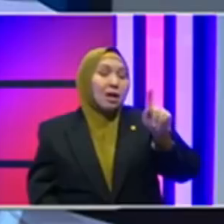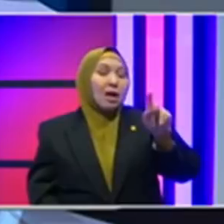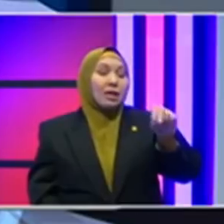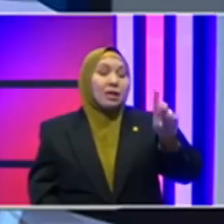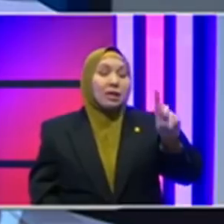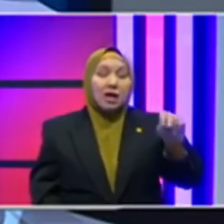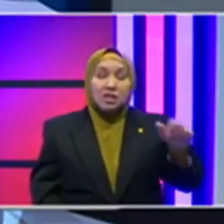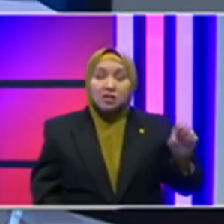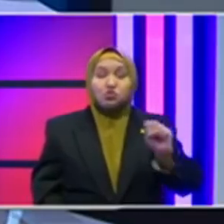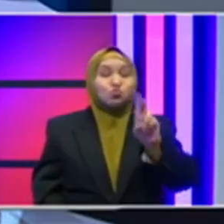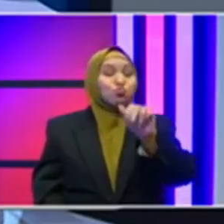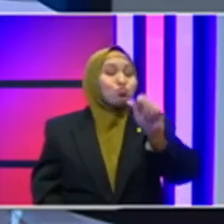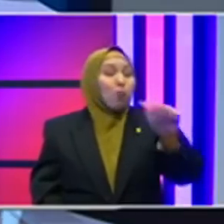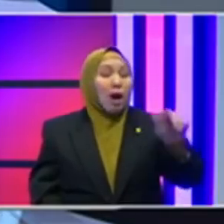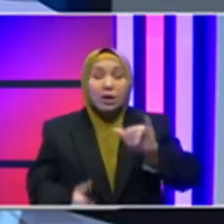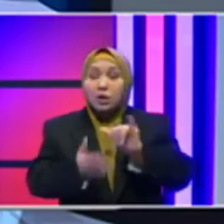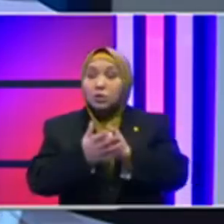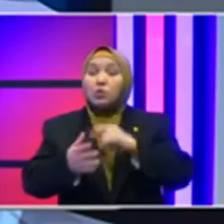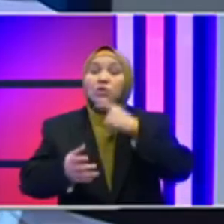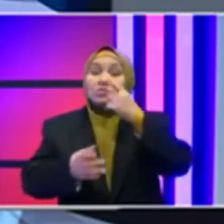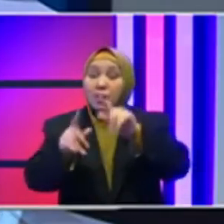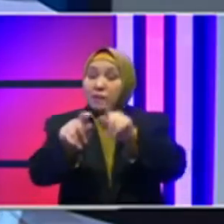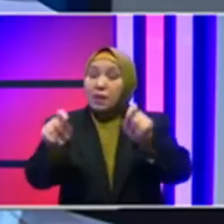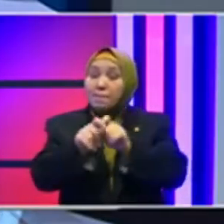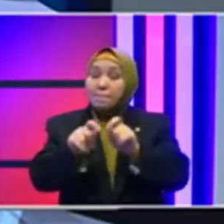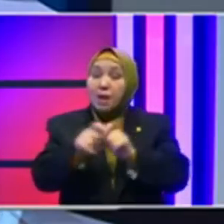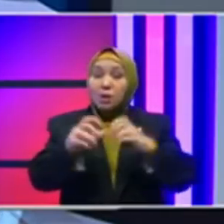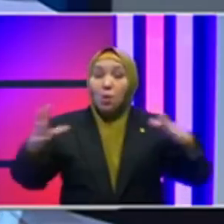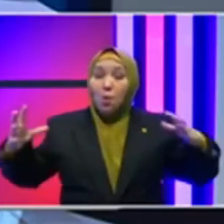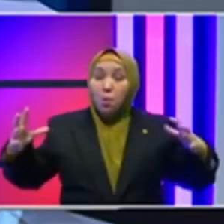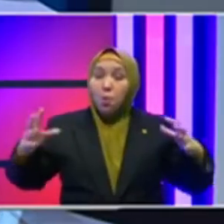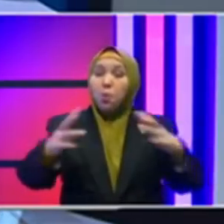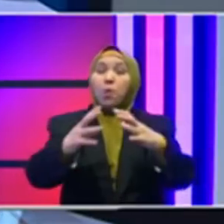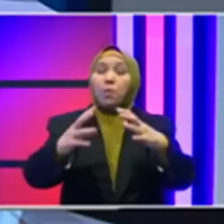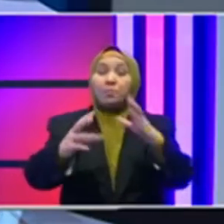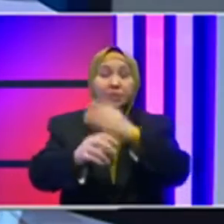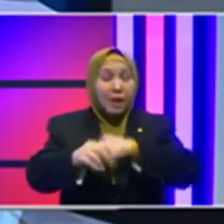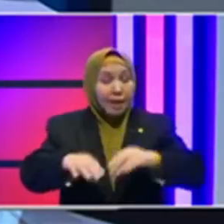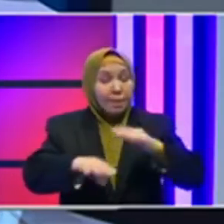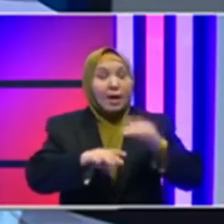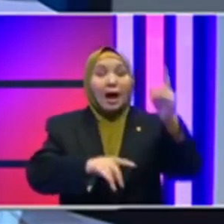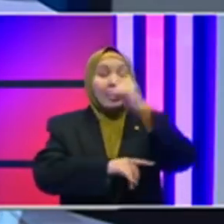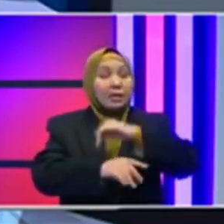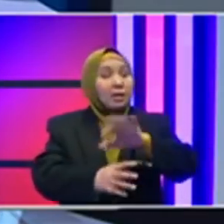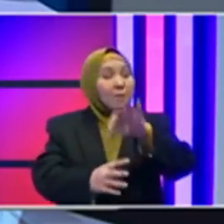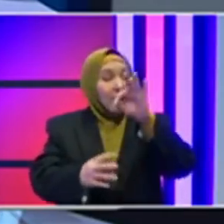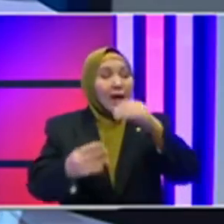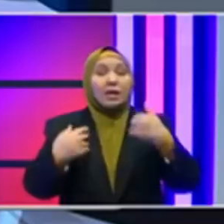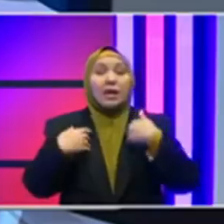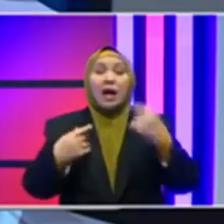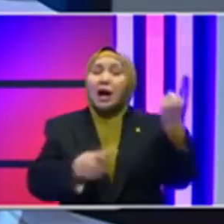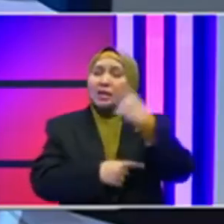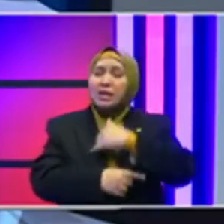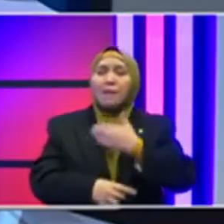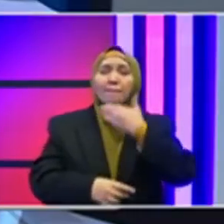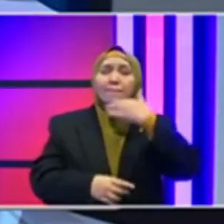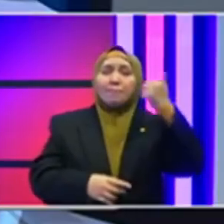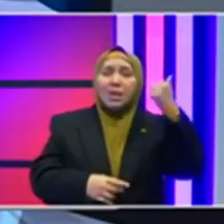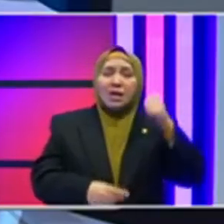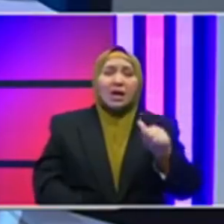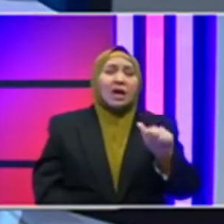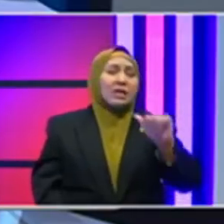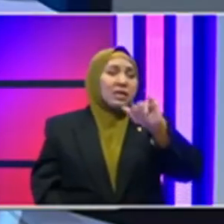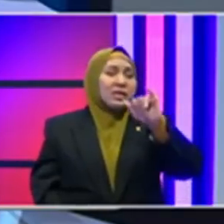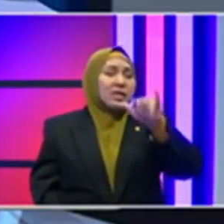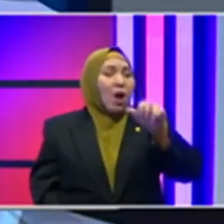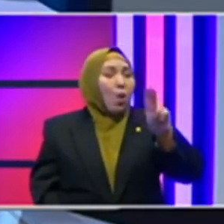eee di situ di tempat adalah tempat perhimpunan dan hari yang dipilih juga adalah hari yang menarik itu yaumudzina